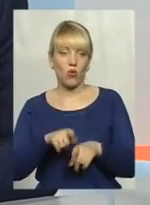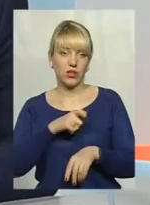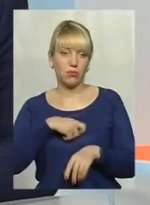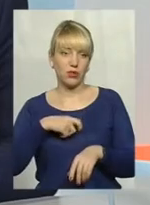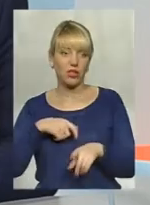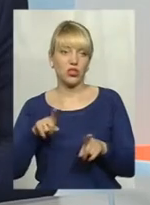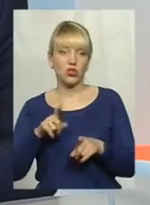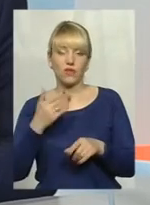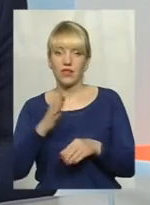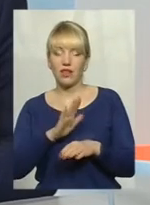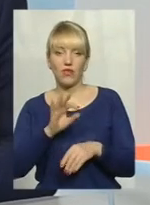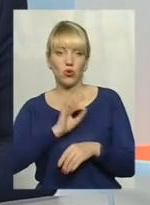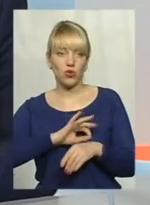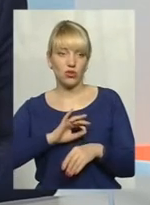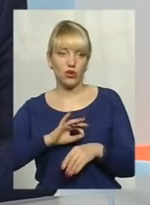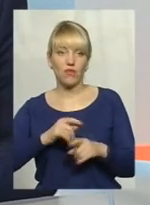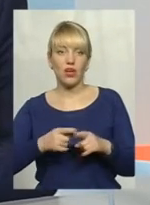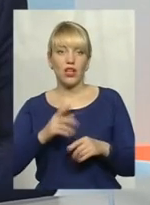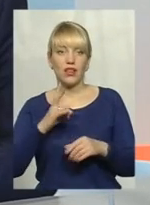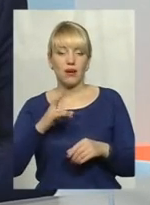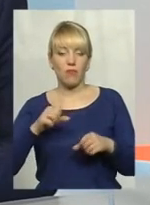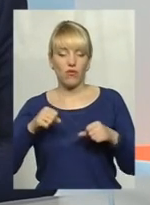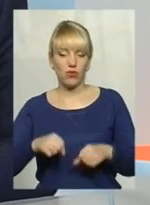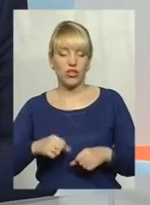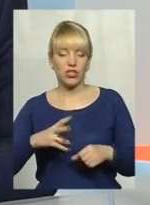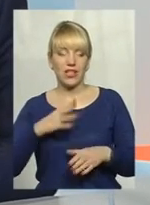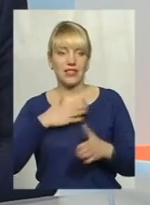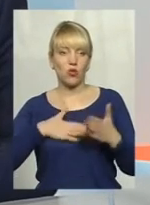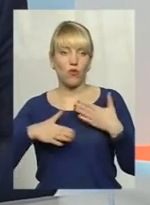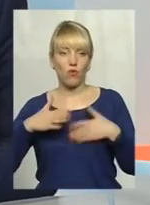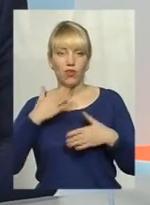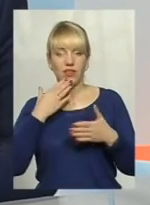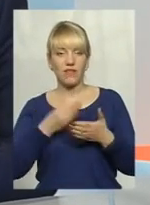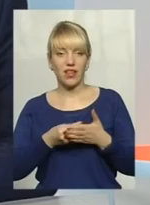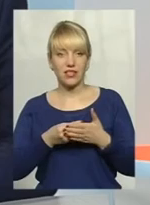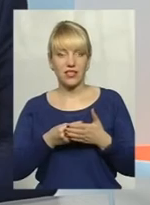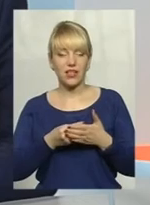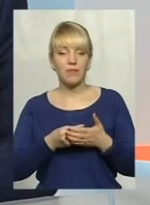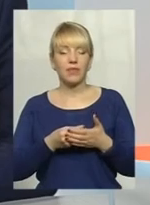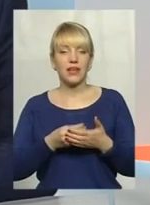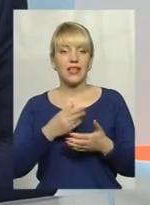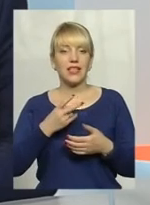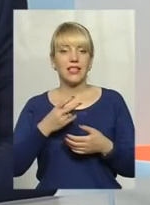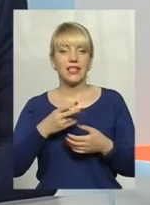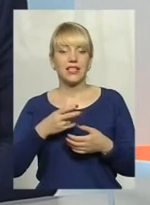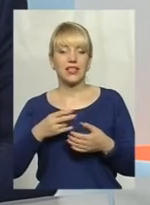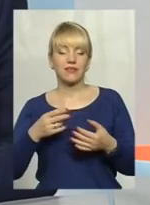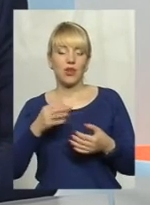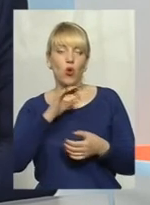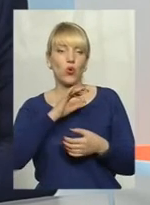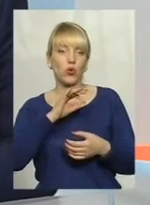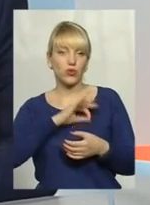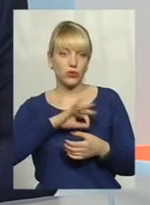що він не використовує надані йому повноваження для задоволення власних корисливих інтересів, а для